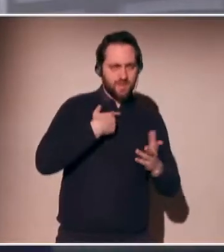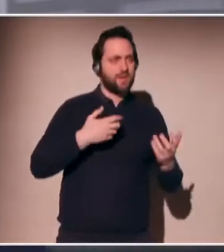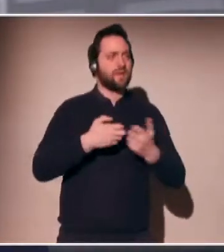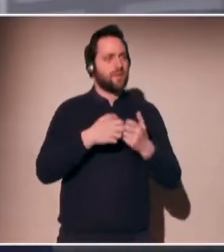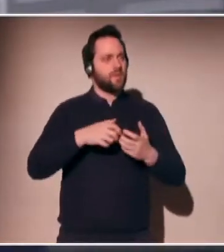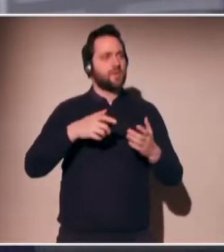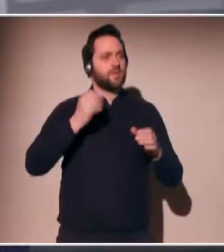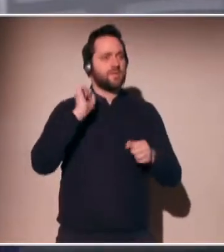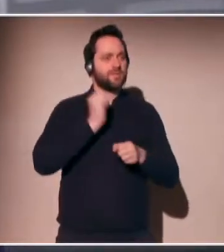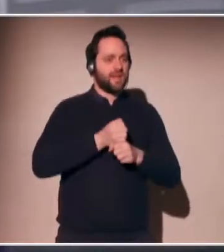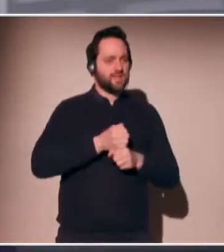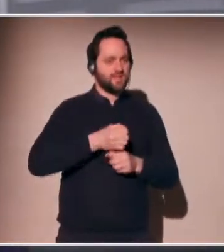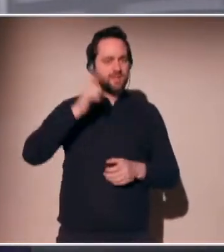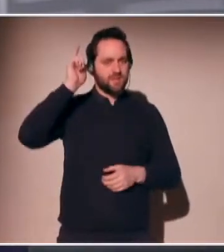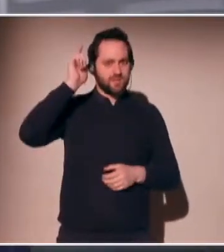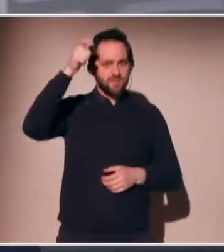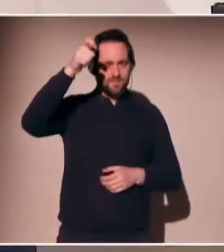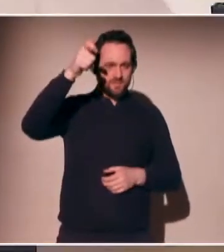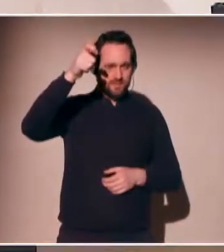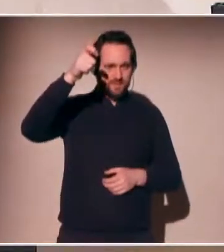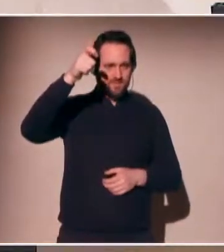je travaille sur les langues.